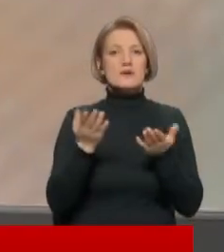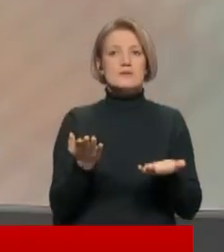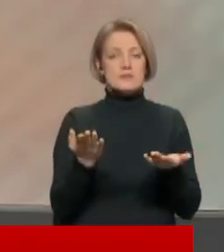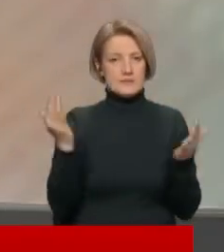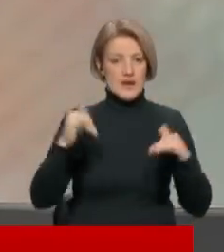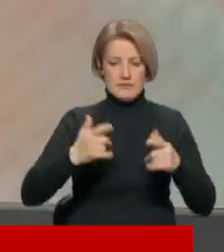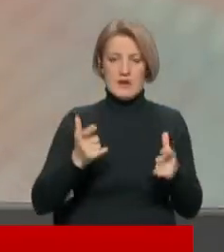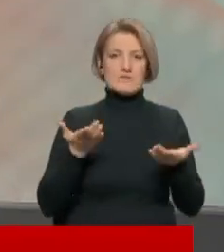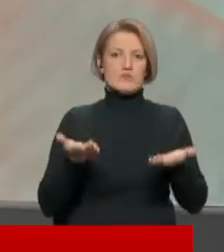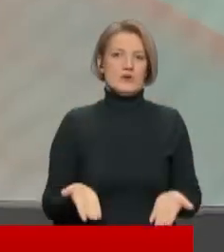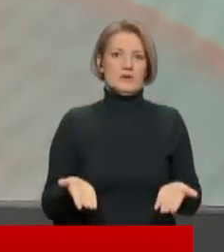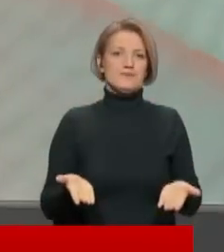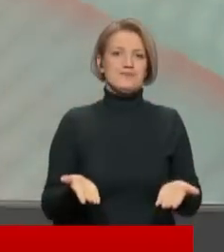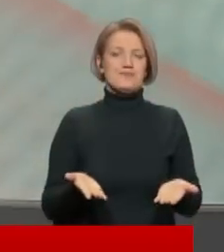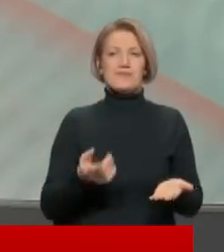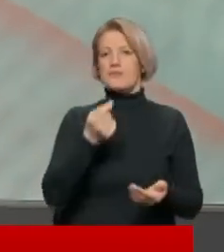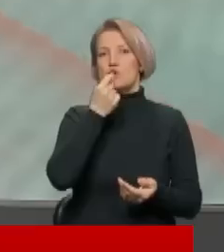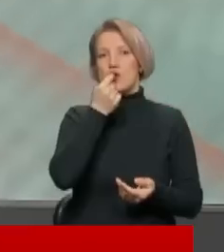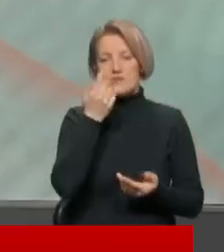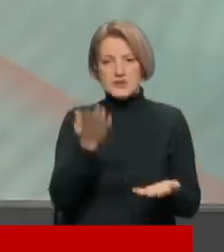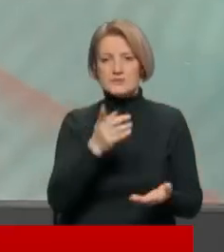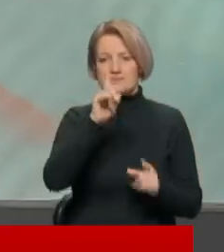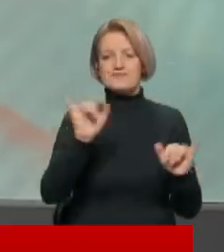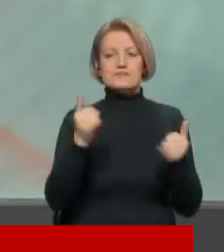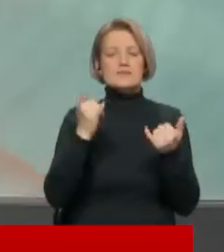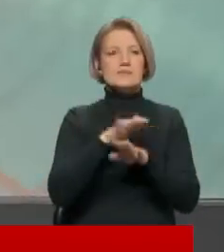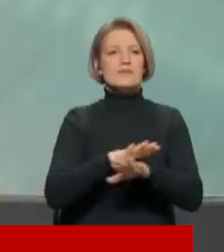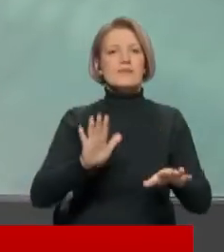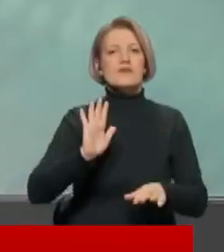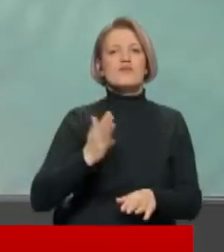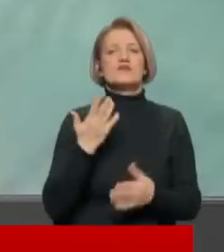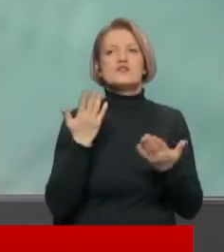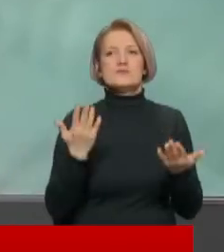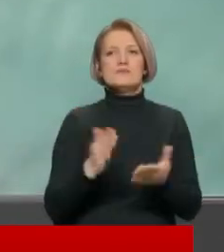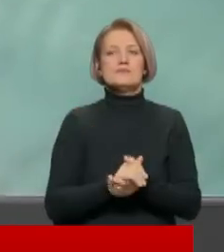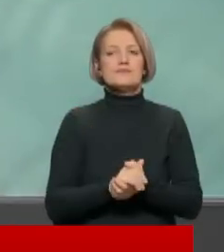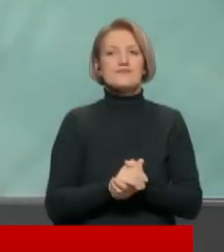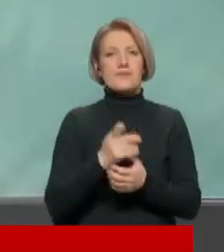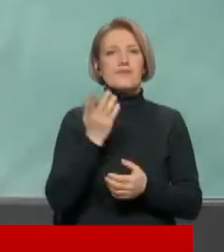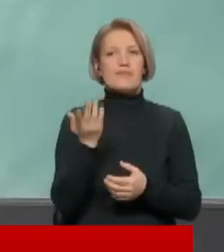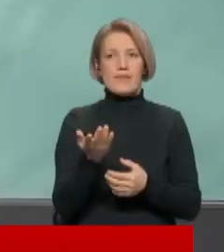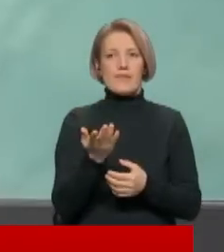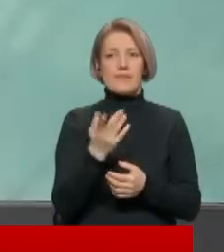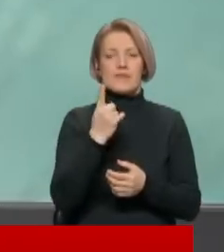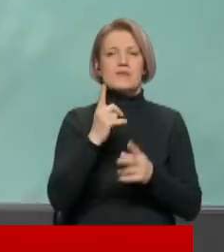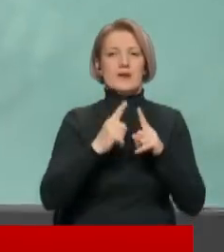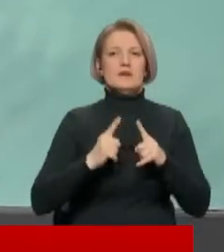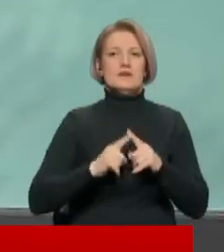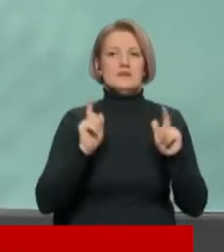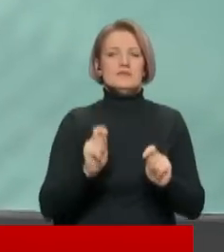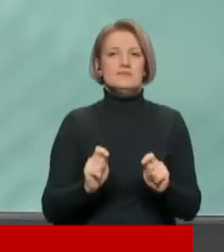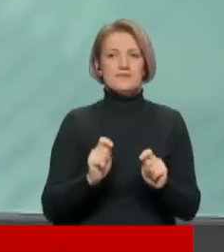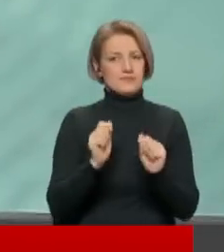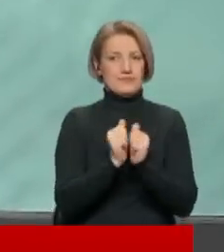geldiğimiz yer burası çerez üzerinden sonra yılbaşı sofrasının vazgeçilmezleri vazgeçilmezleri üzerinden bir hesap yapacağız